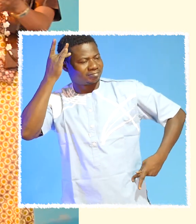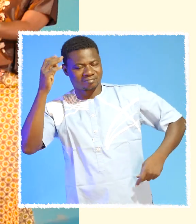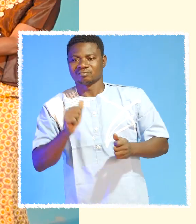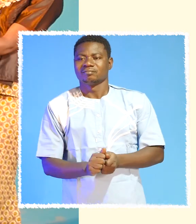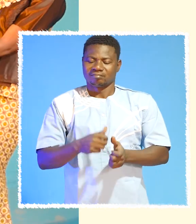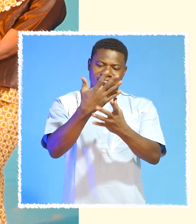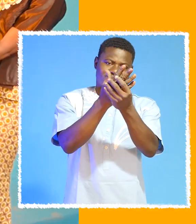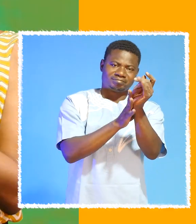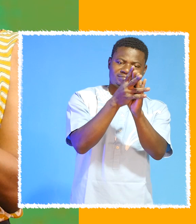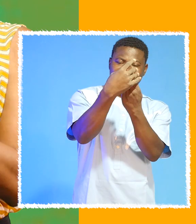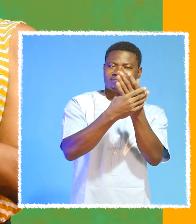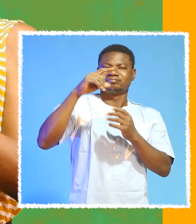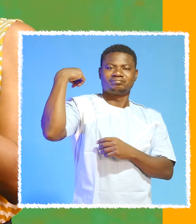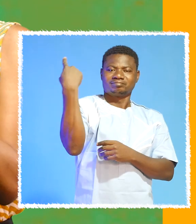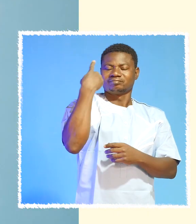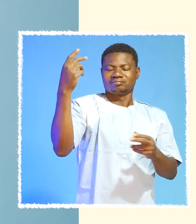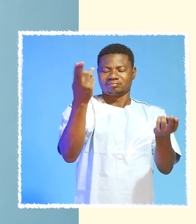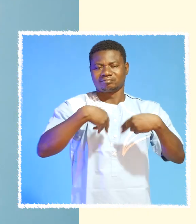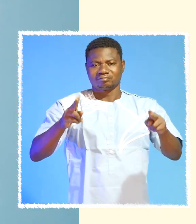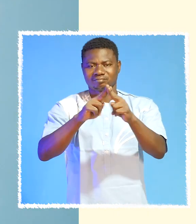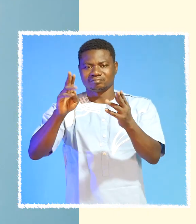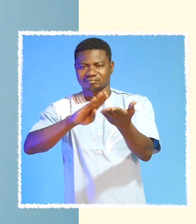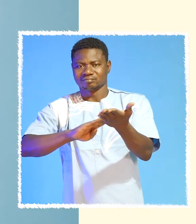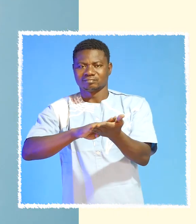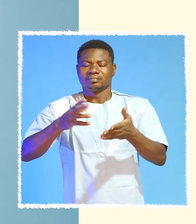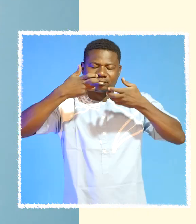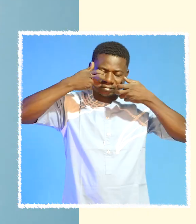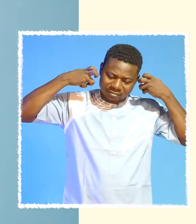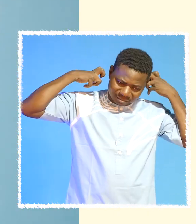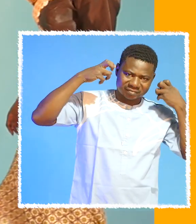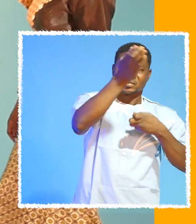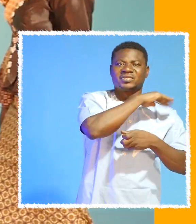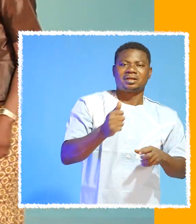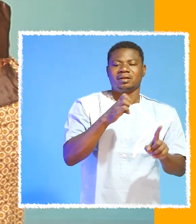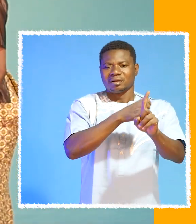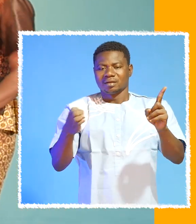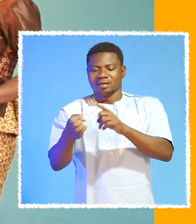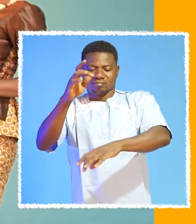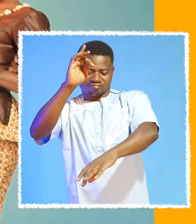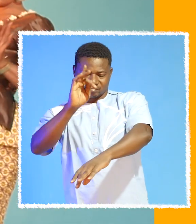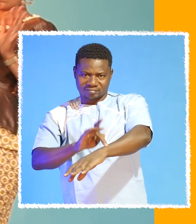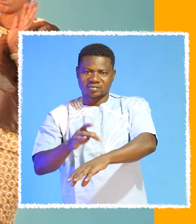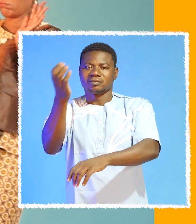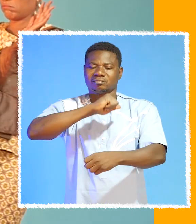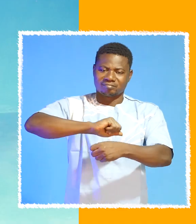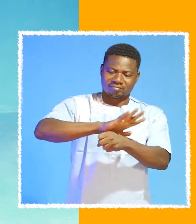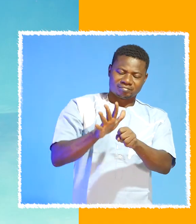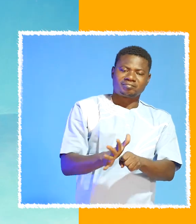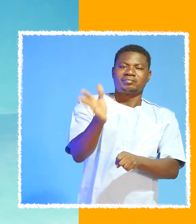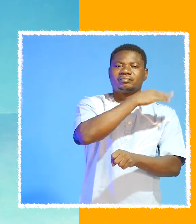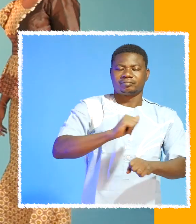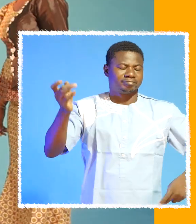Lave-toi les mains, savoure-toi le nez Évite les contacts physiques Coronavirus